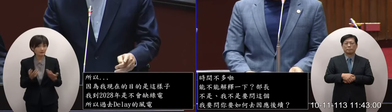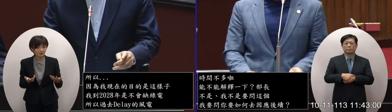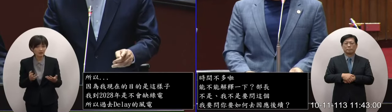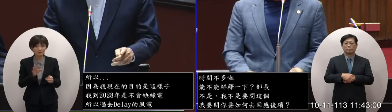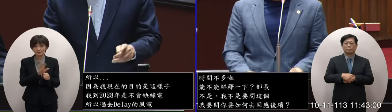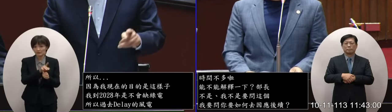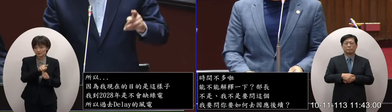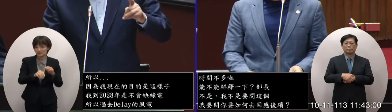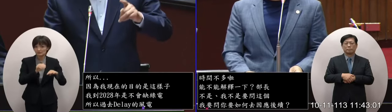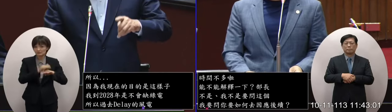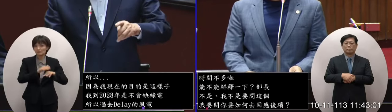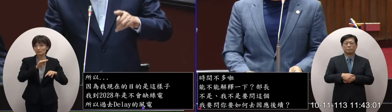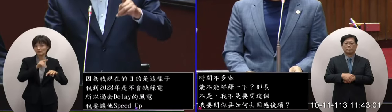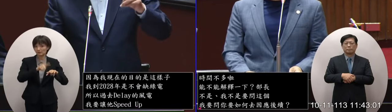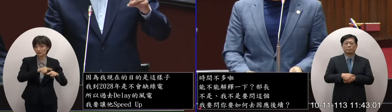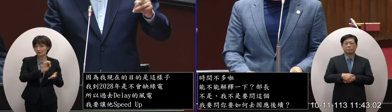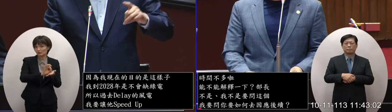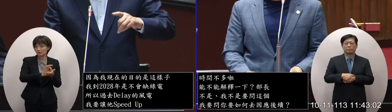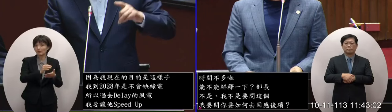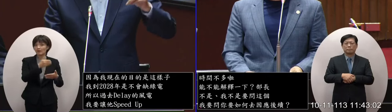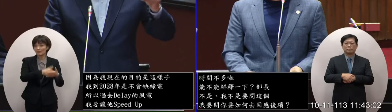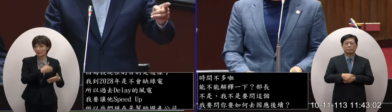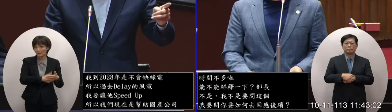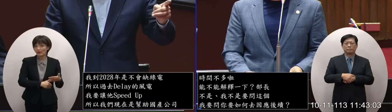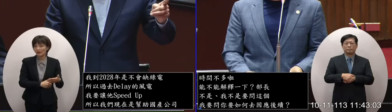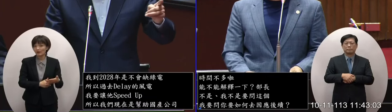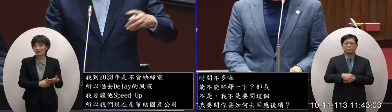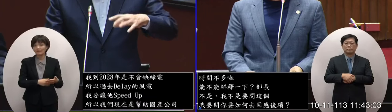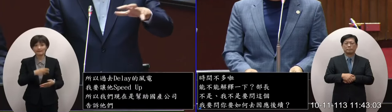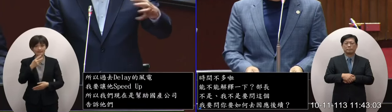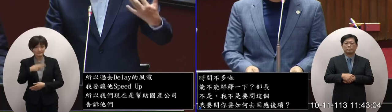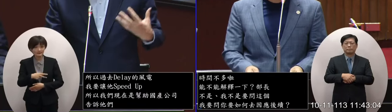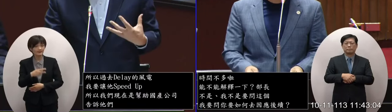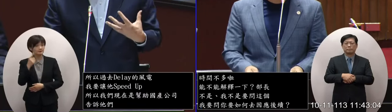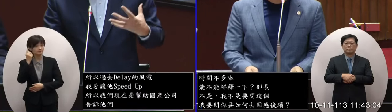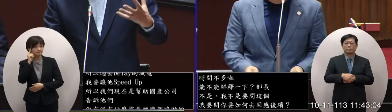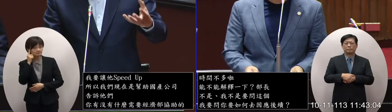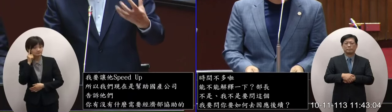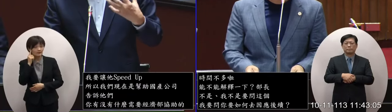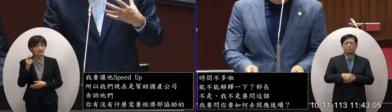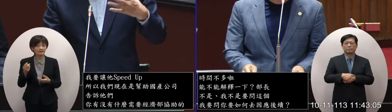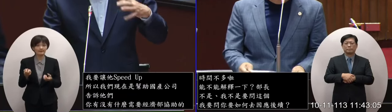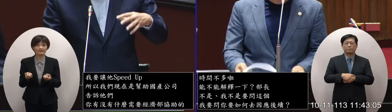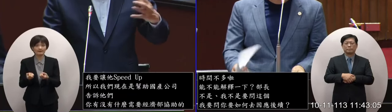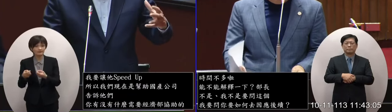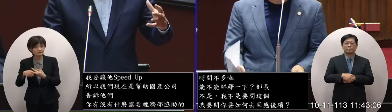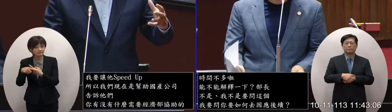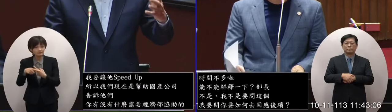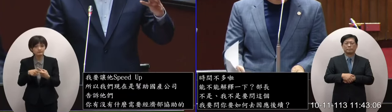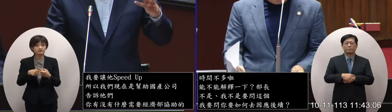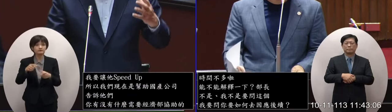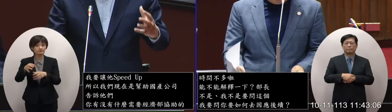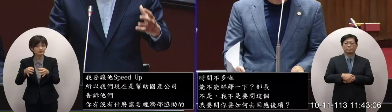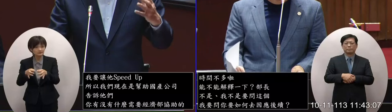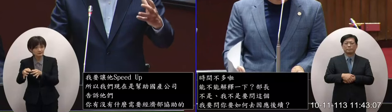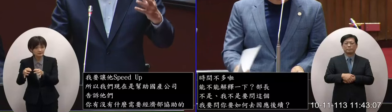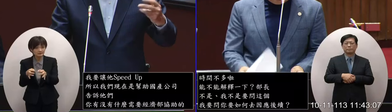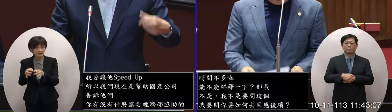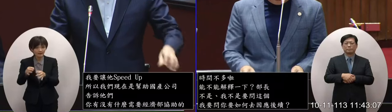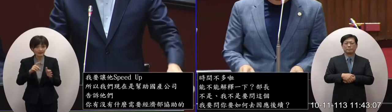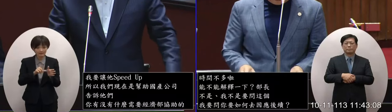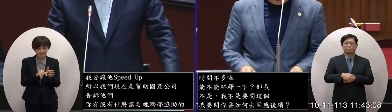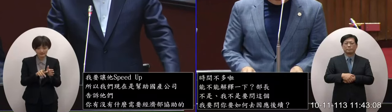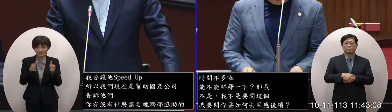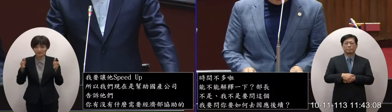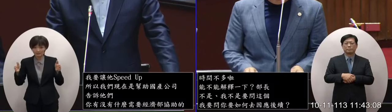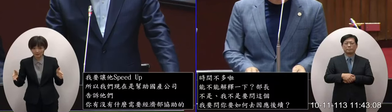本降低的，那么可以这个满足这些开发商在这个时间里面能够同时能